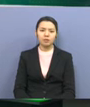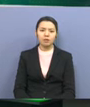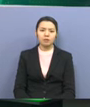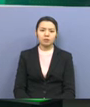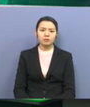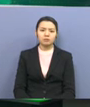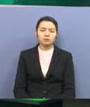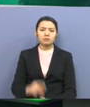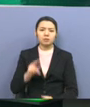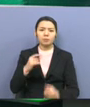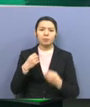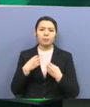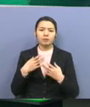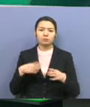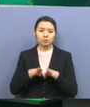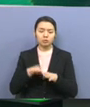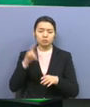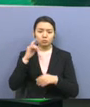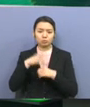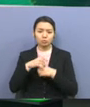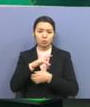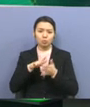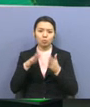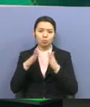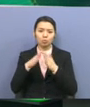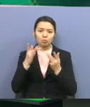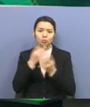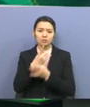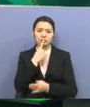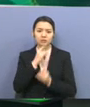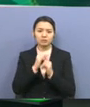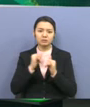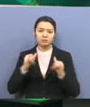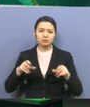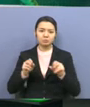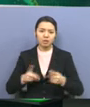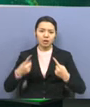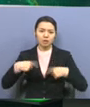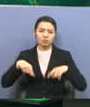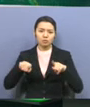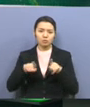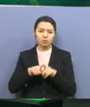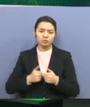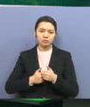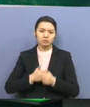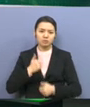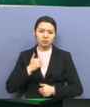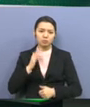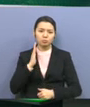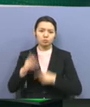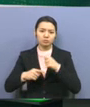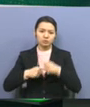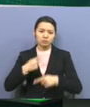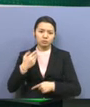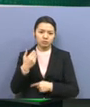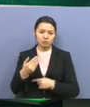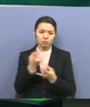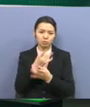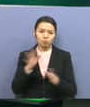Тұрқалы тәуелсіздік мейрамына орай Көкшетау қалалық мәдениет және тілдерді дамыту бөлімінің ұйымдастыруымен батырлық ұрпақ бойында атты